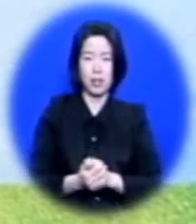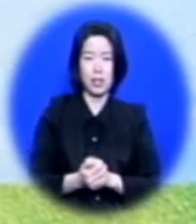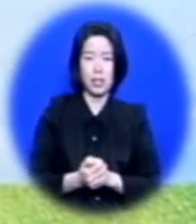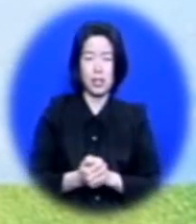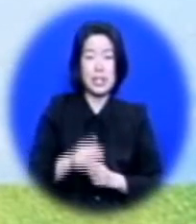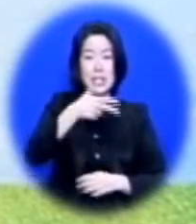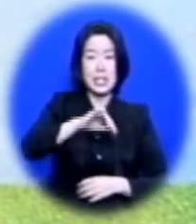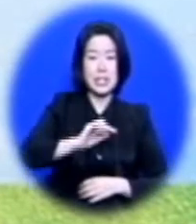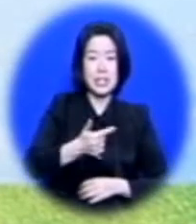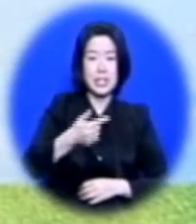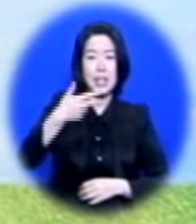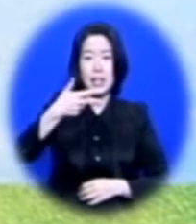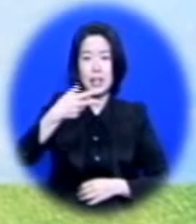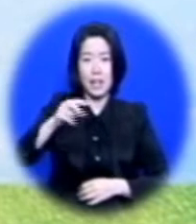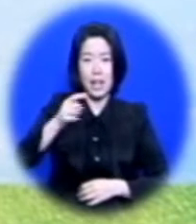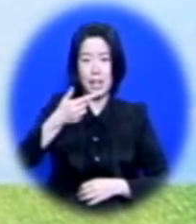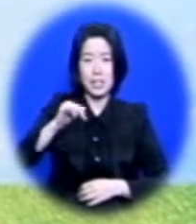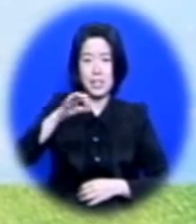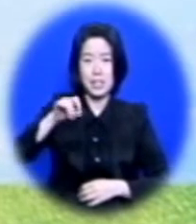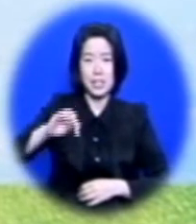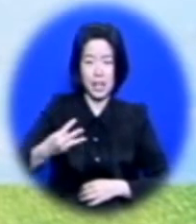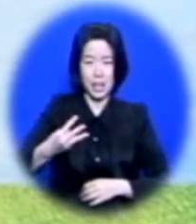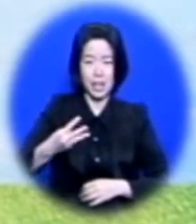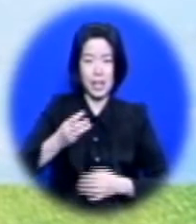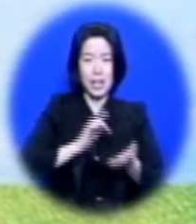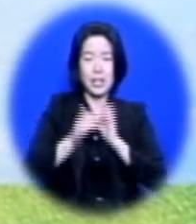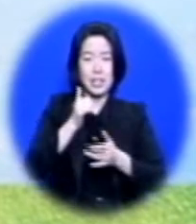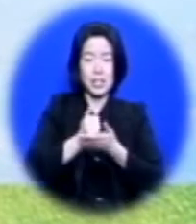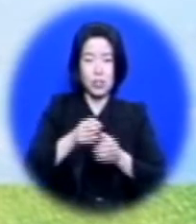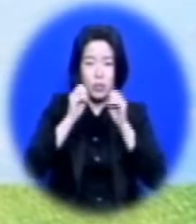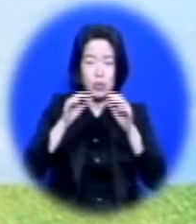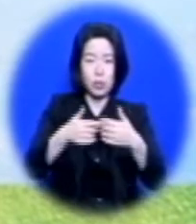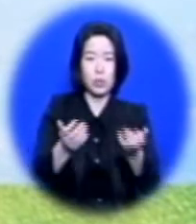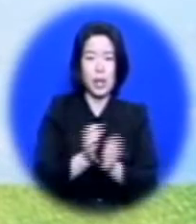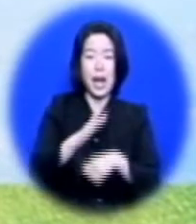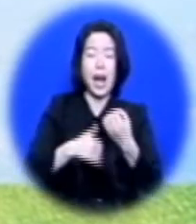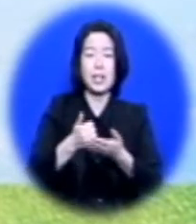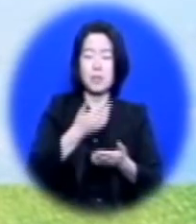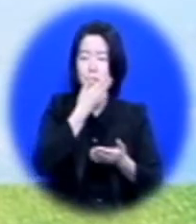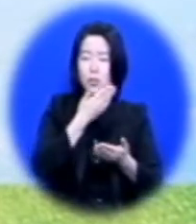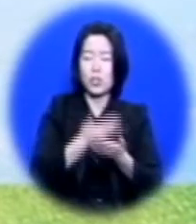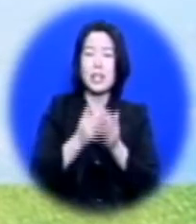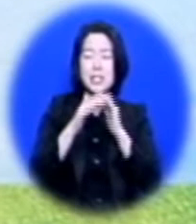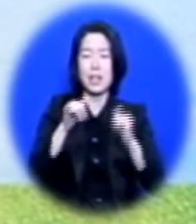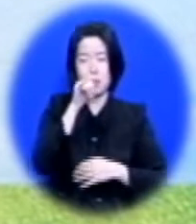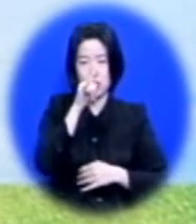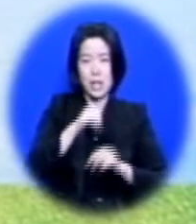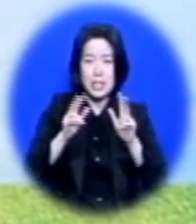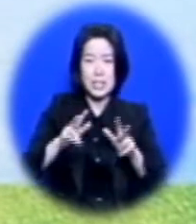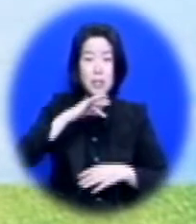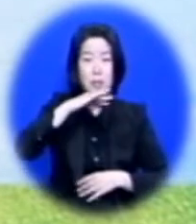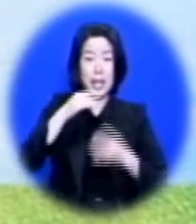진 다니엘 이라고 예수전도단 여 참 귀한 하나님의 사람이 계십니다 2분이 지금은 연세가